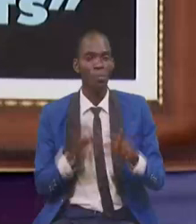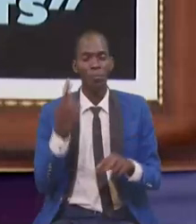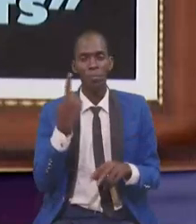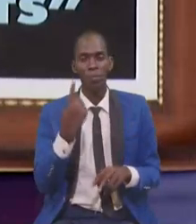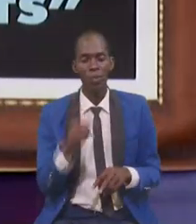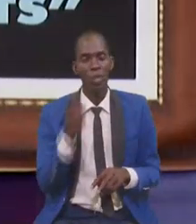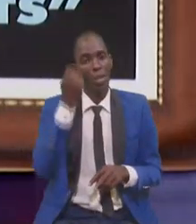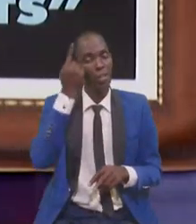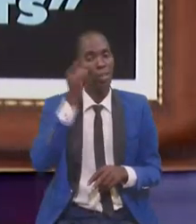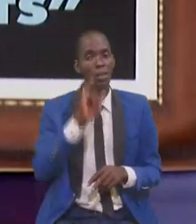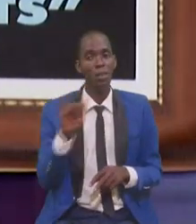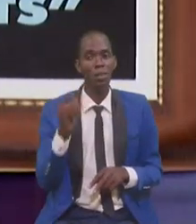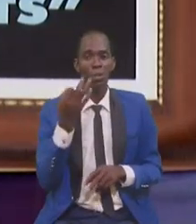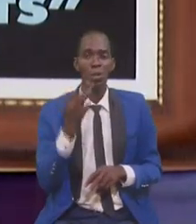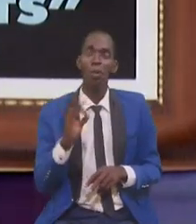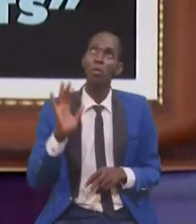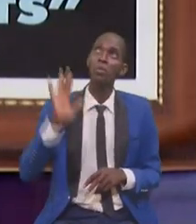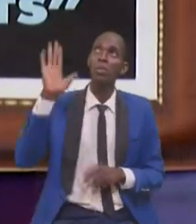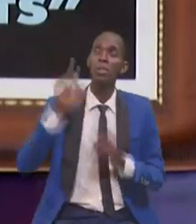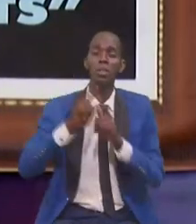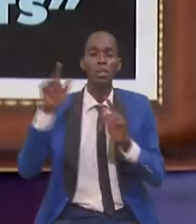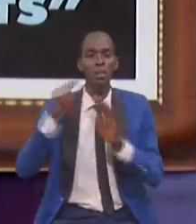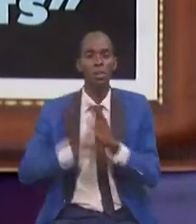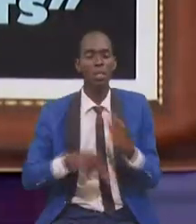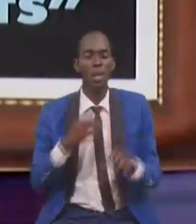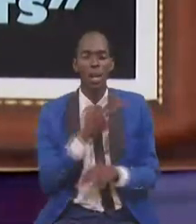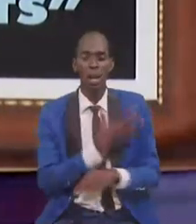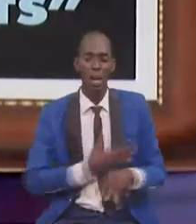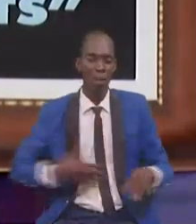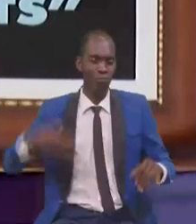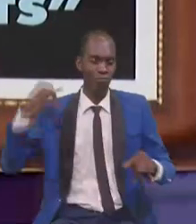la perception de sa grandeur et de sa finalité.